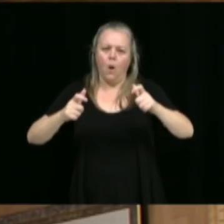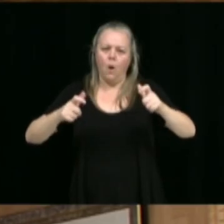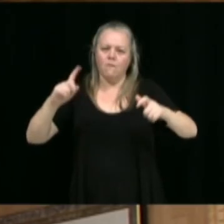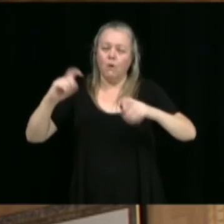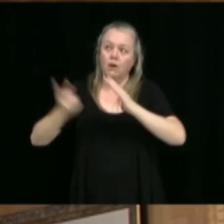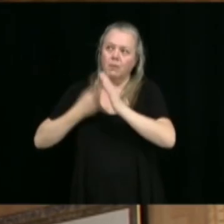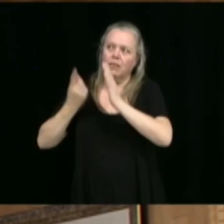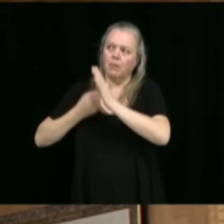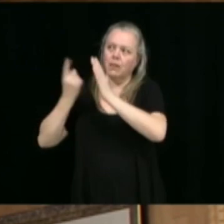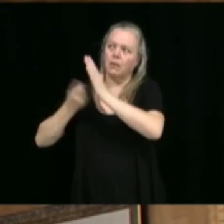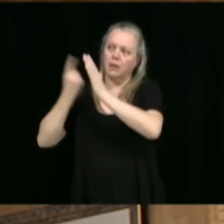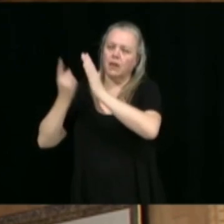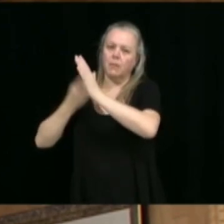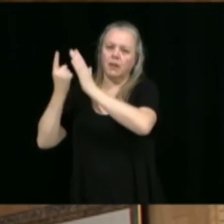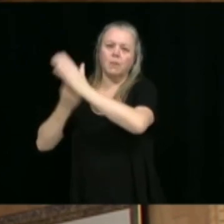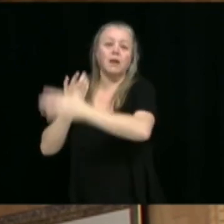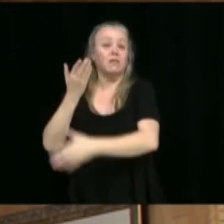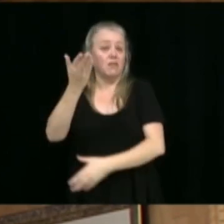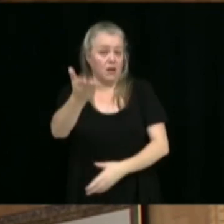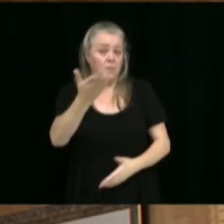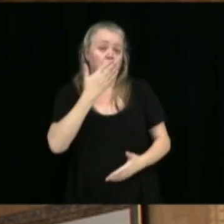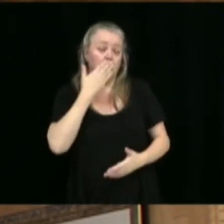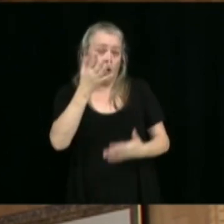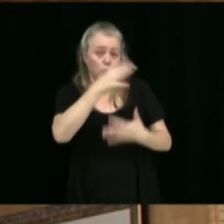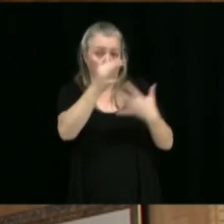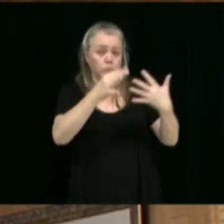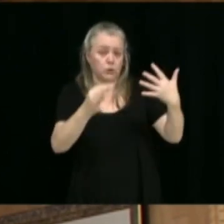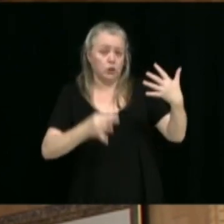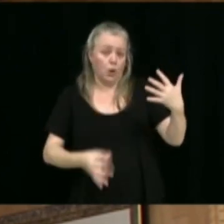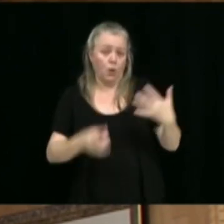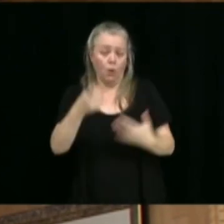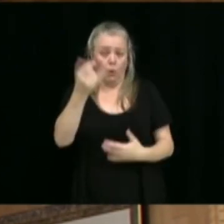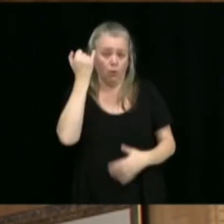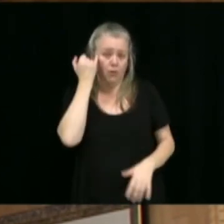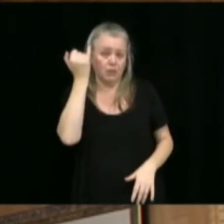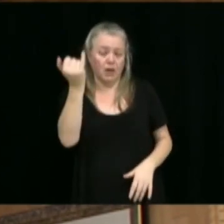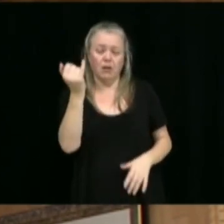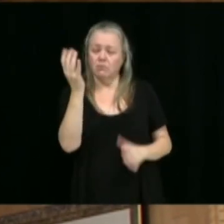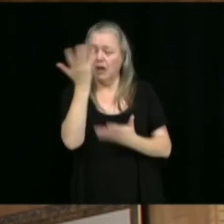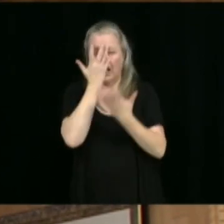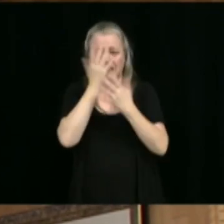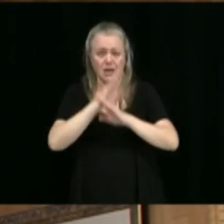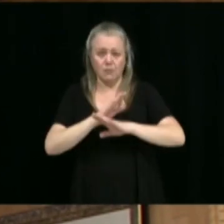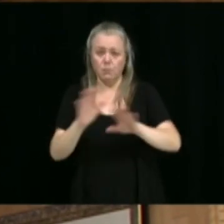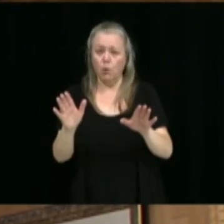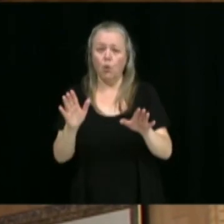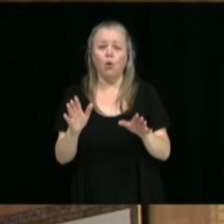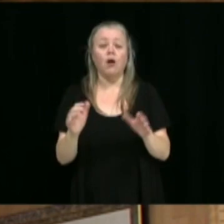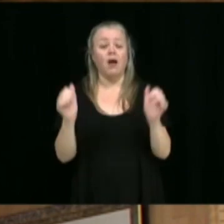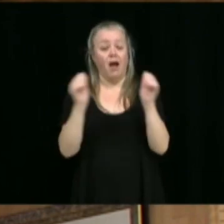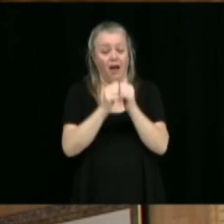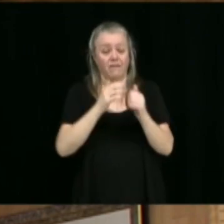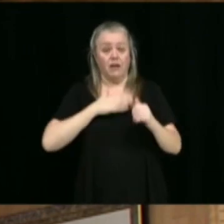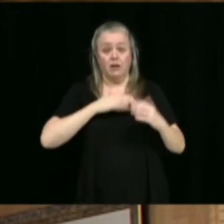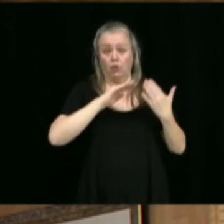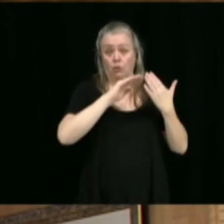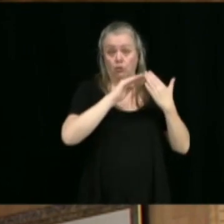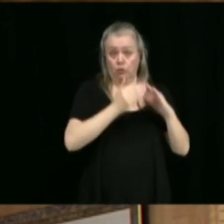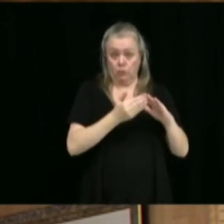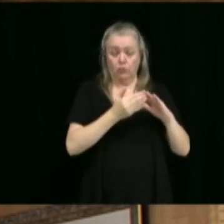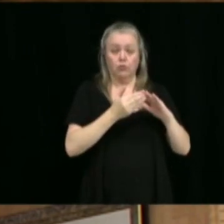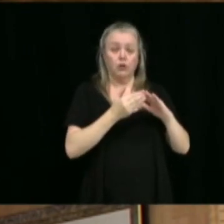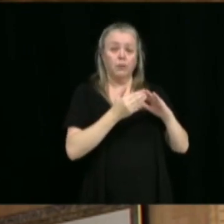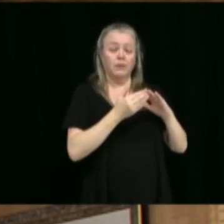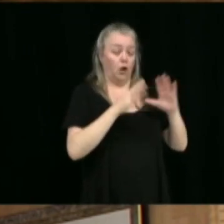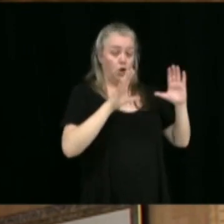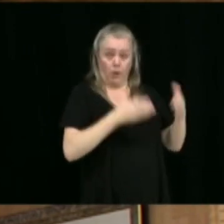que vous nous en donnez quelques bonnes options là, aujourd'hui. Donc, soyez assurés, autant avec notre comité des transports